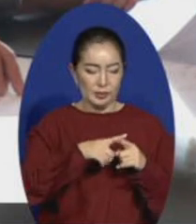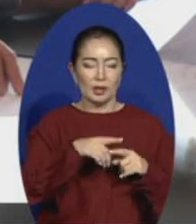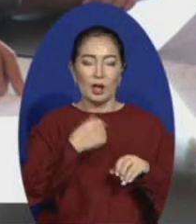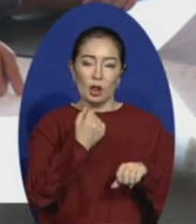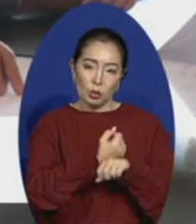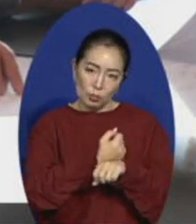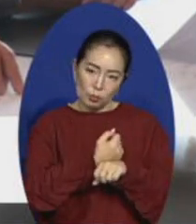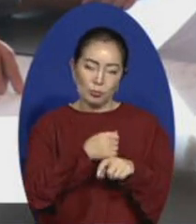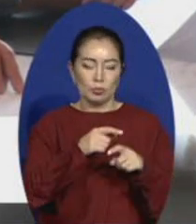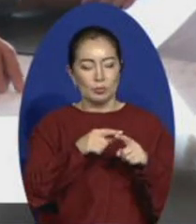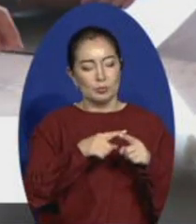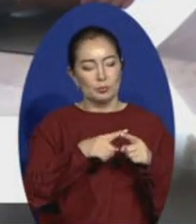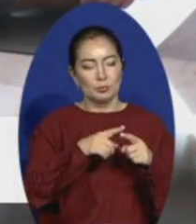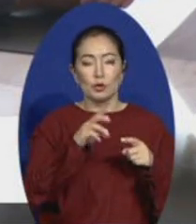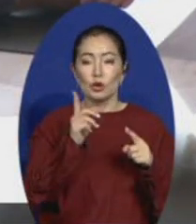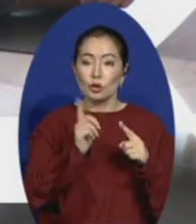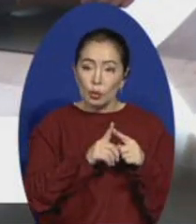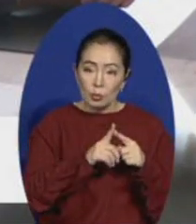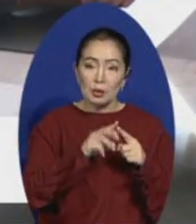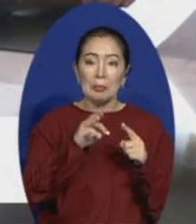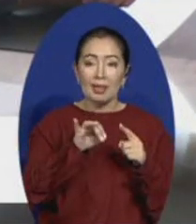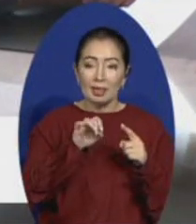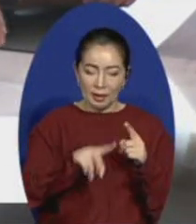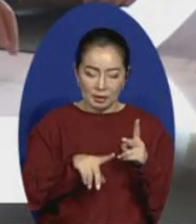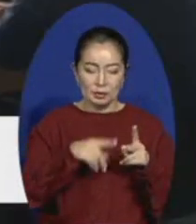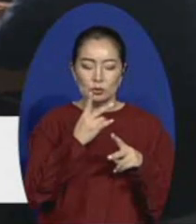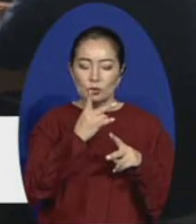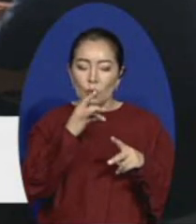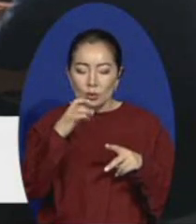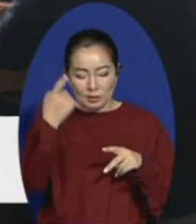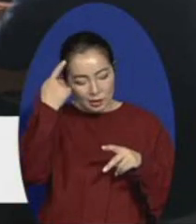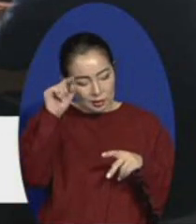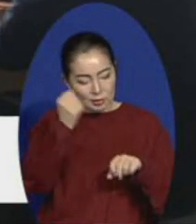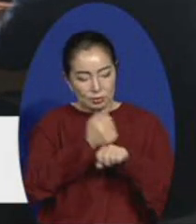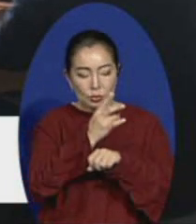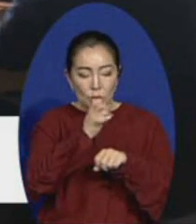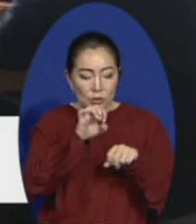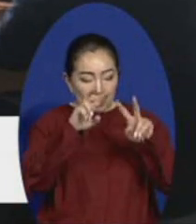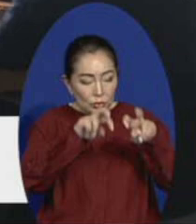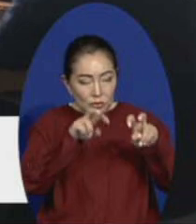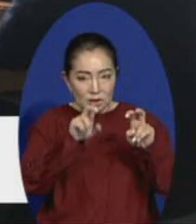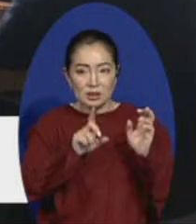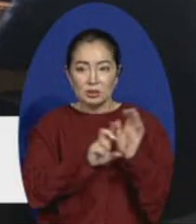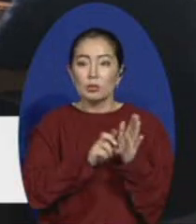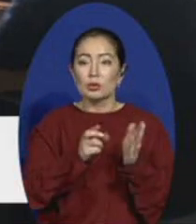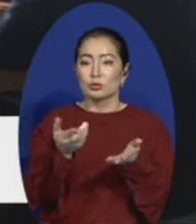метан хий зэрэг дараагийн түвшний бүтээгдэхүүнийг судлах боломжуудыг зөвлөсөн байна.